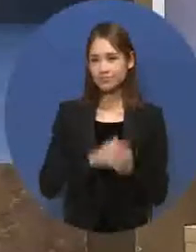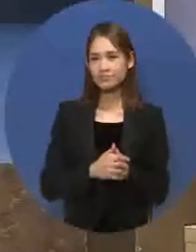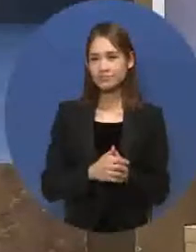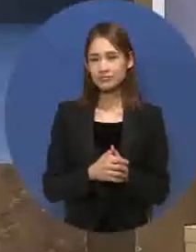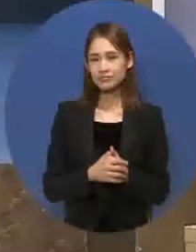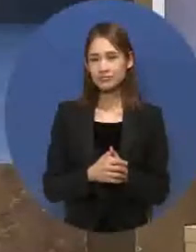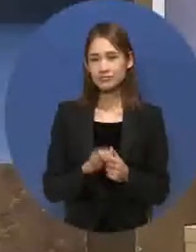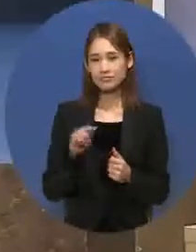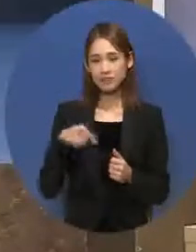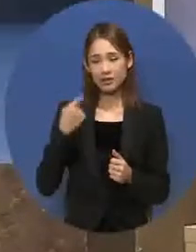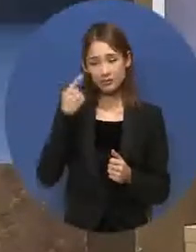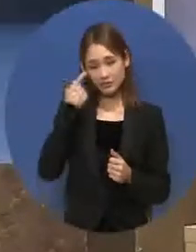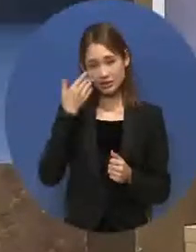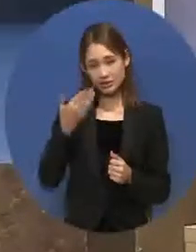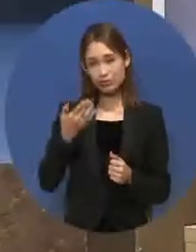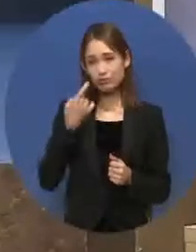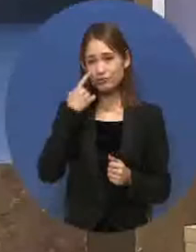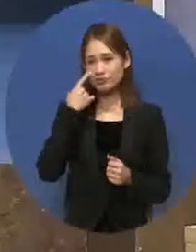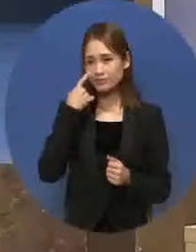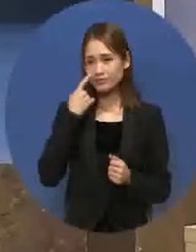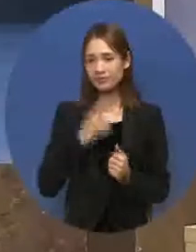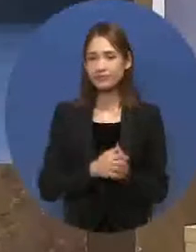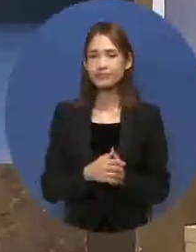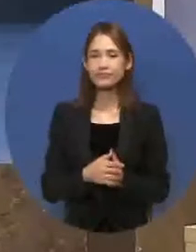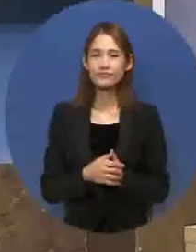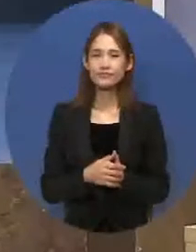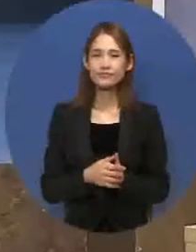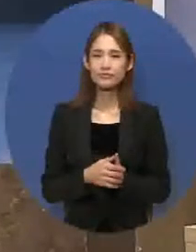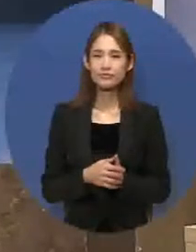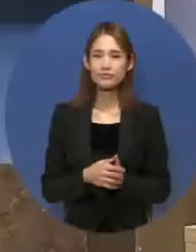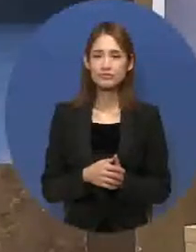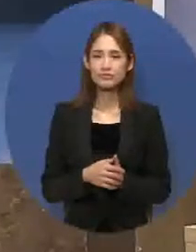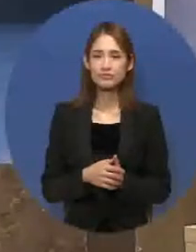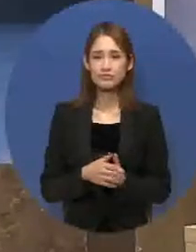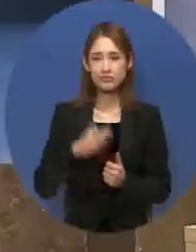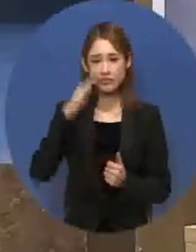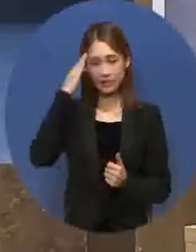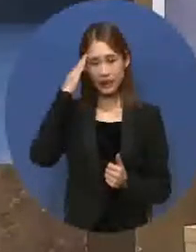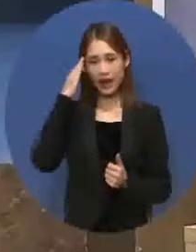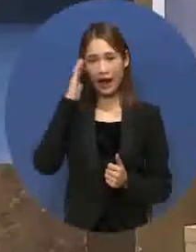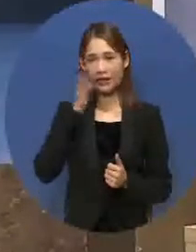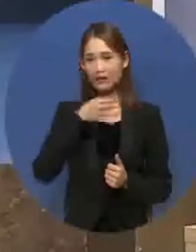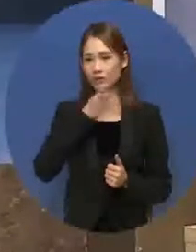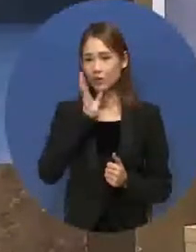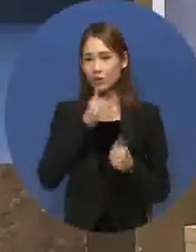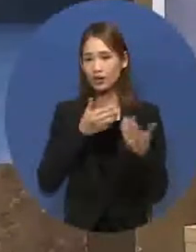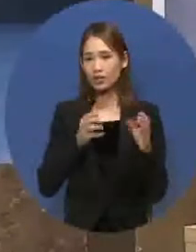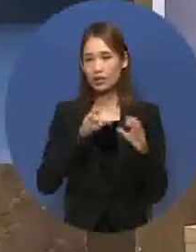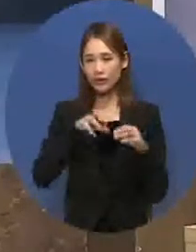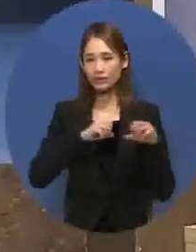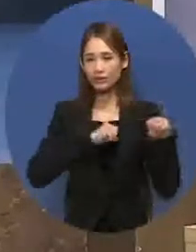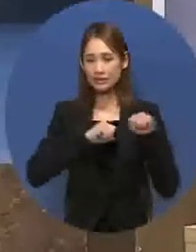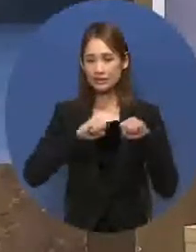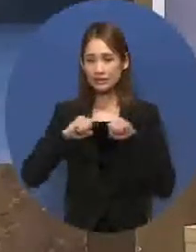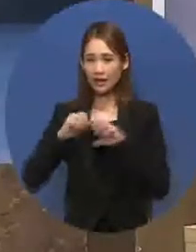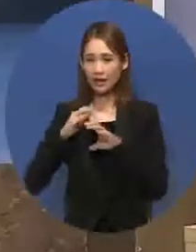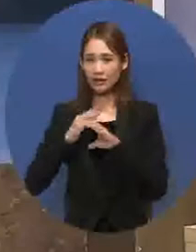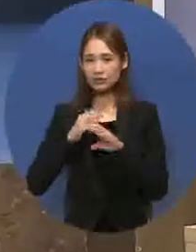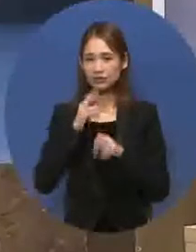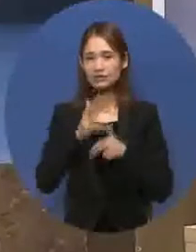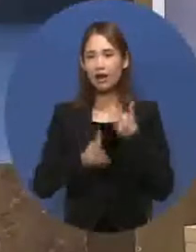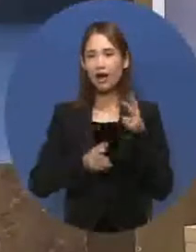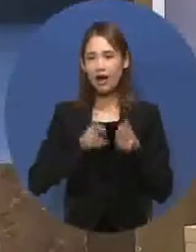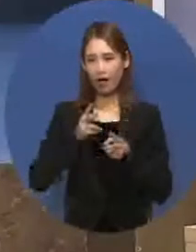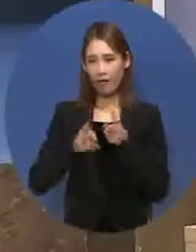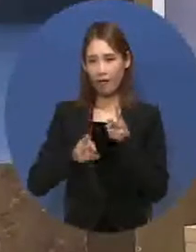그럼 이제 또 다음 질문으로 넘어가 보도록 하겠습니다. 예. 대한노인회에서 진행하고 있는 사업들이 또 여러 가지 사업이